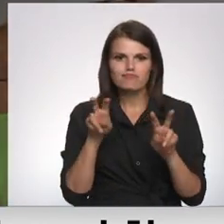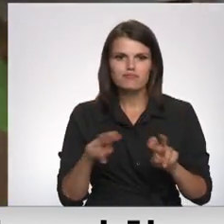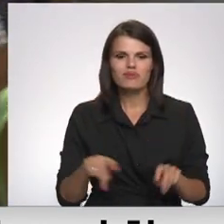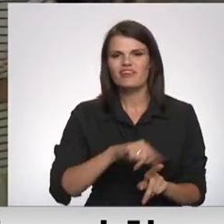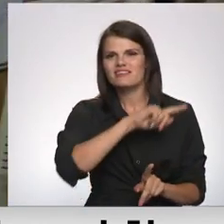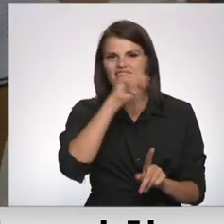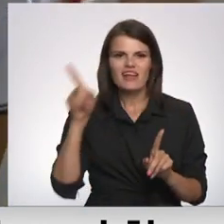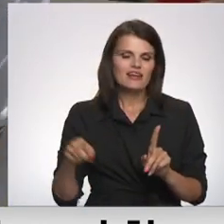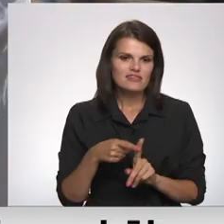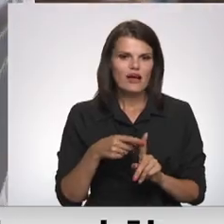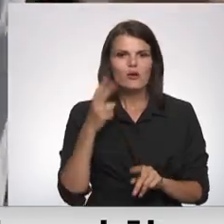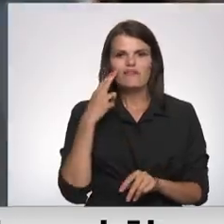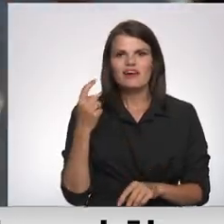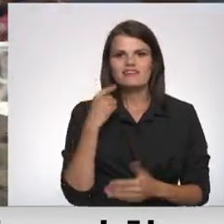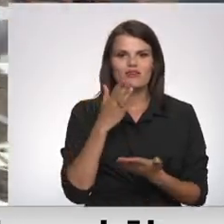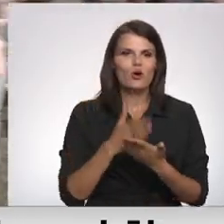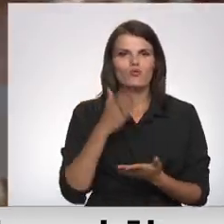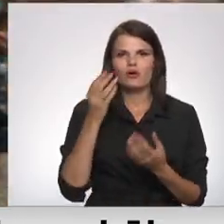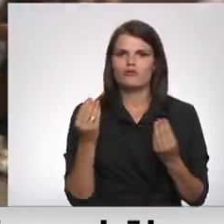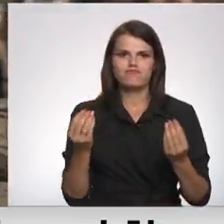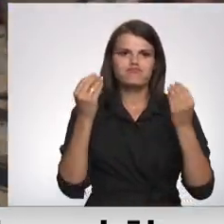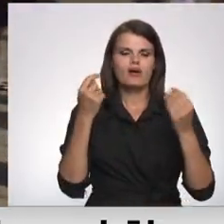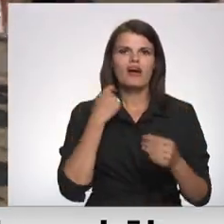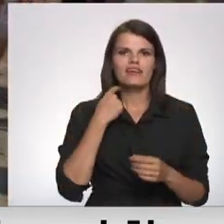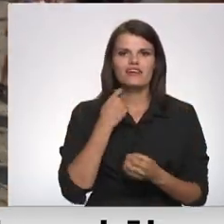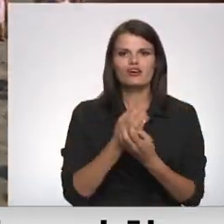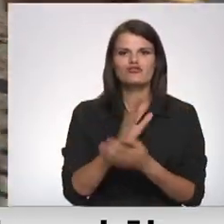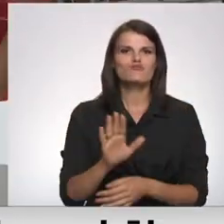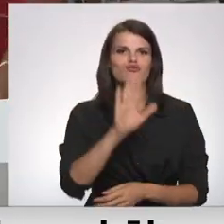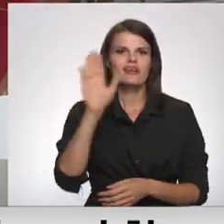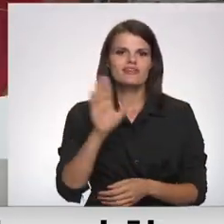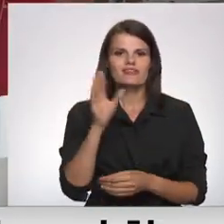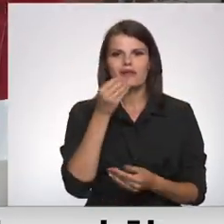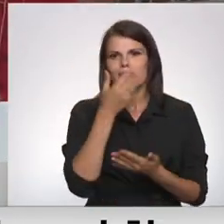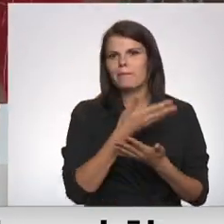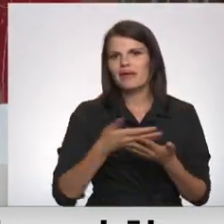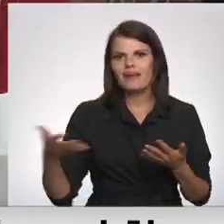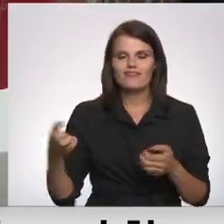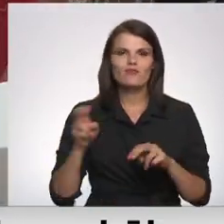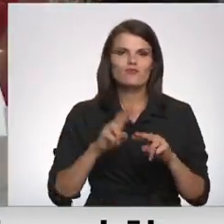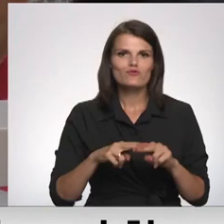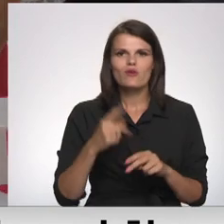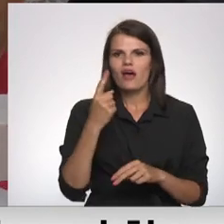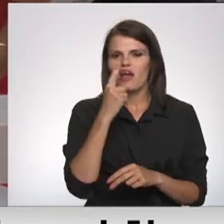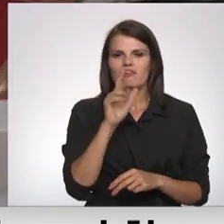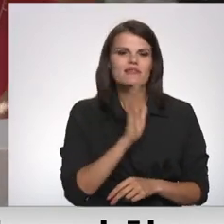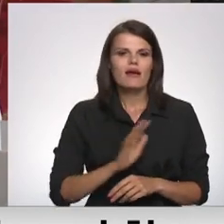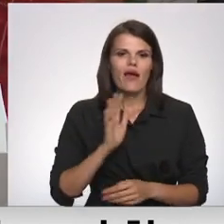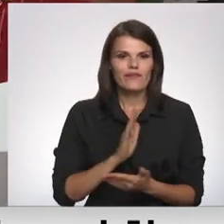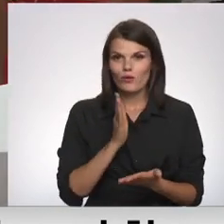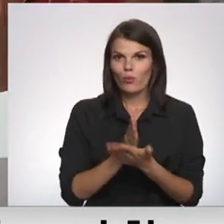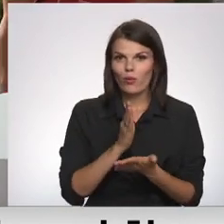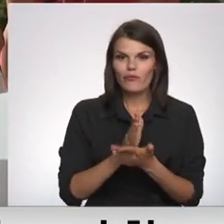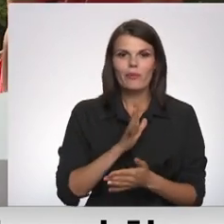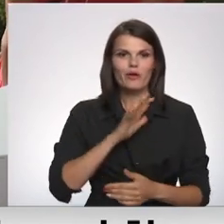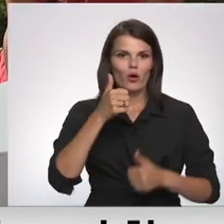Visas dienas garumā Vecrīgā notika grandiozs Rīgas dzimšanas dienas pikniks, un viens no tā gaidītākajiem notikumiem